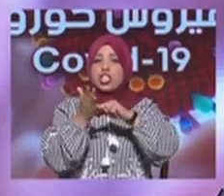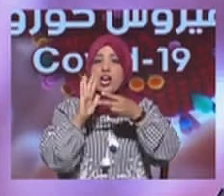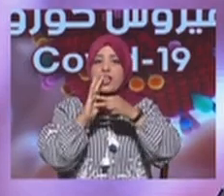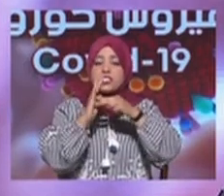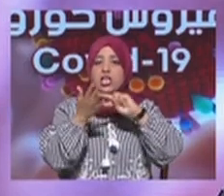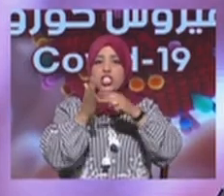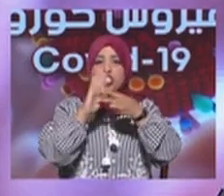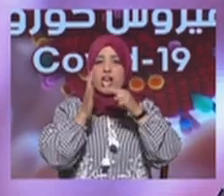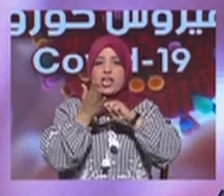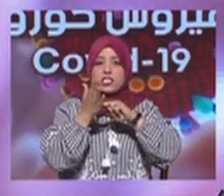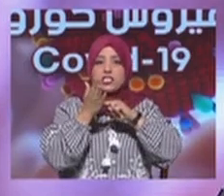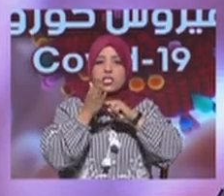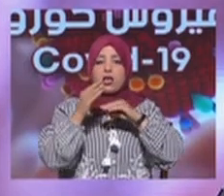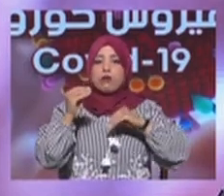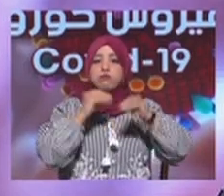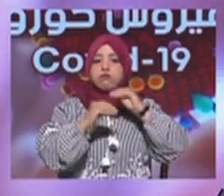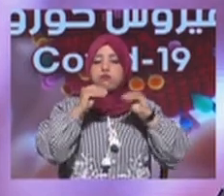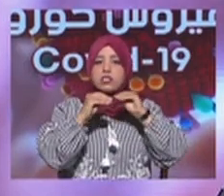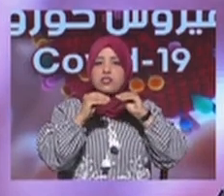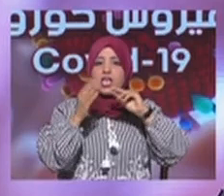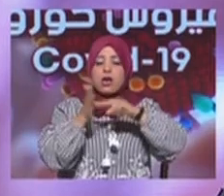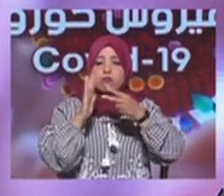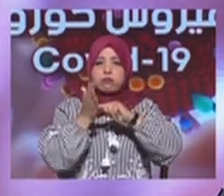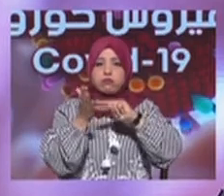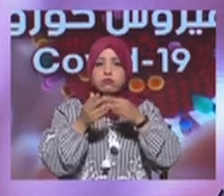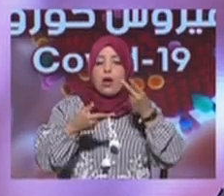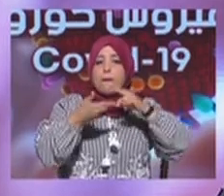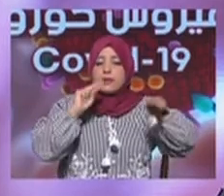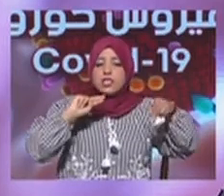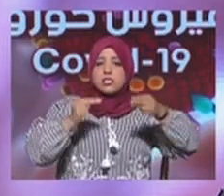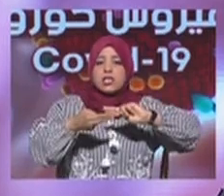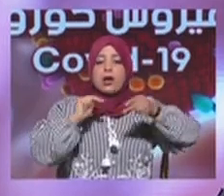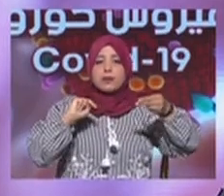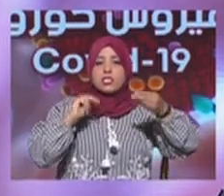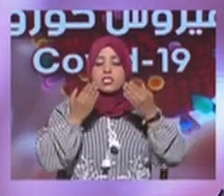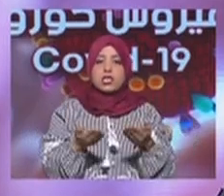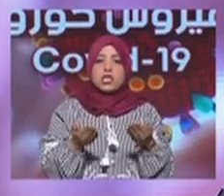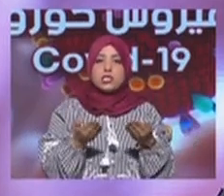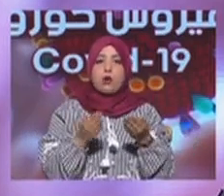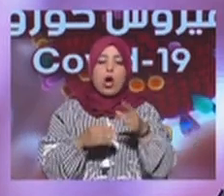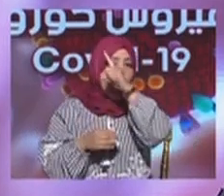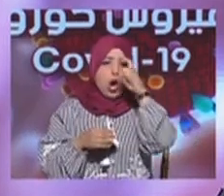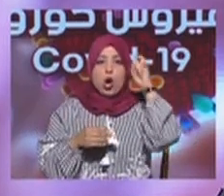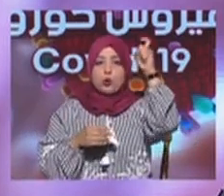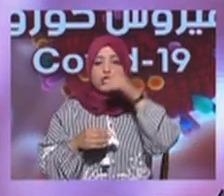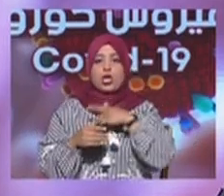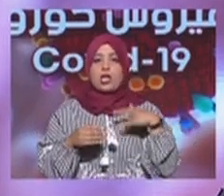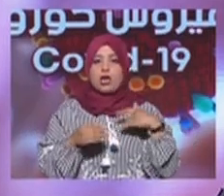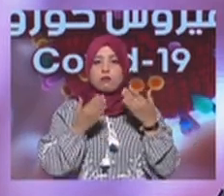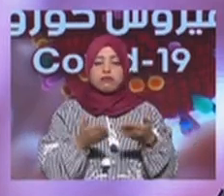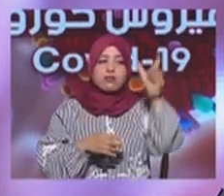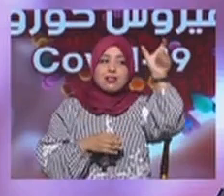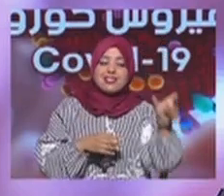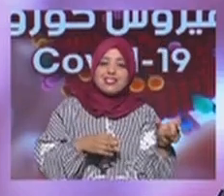بالنسبة لوزارة الصحة. إذا في انتظار إن شاء الله المنع خير، إن شاء الله تأخيرها يا ربي لاباس، إن شاء الله تجي وتلتحق بنا